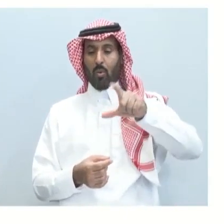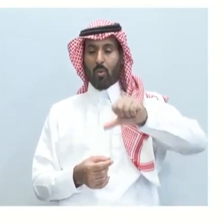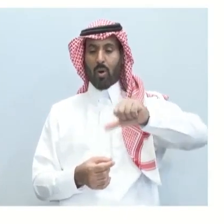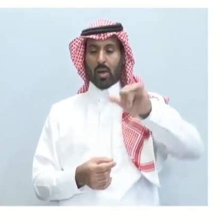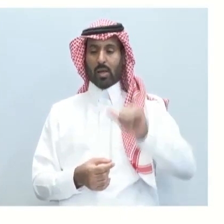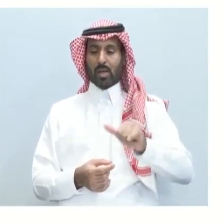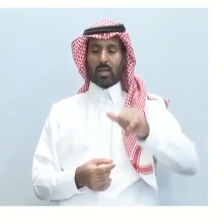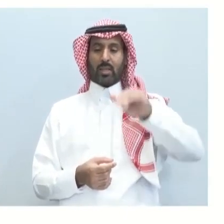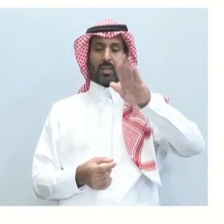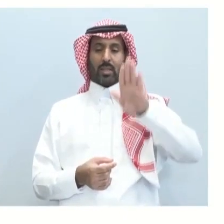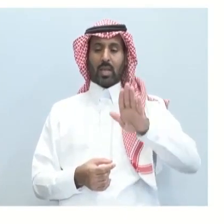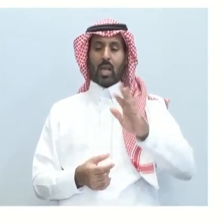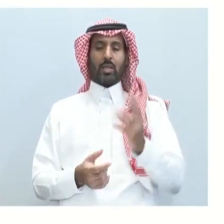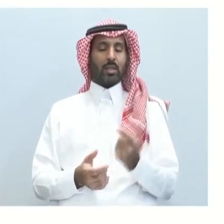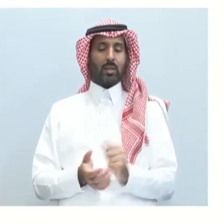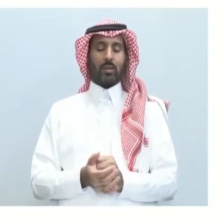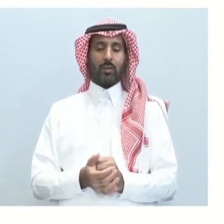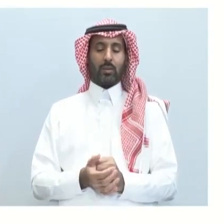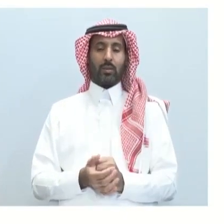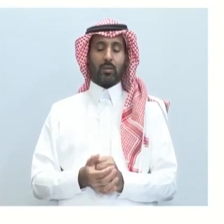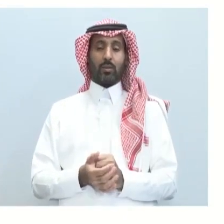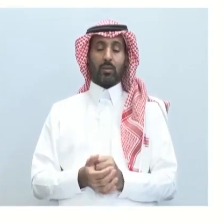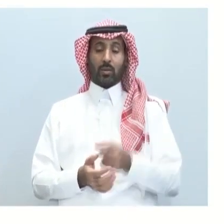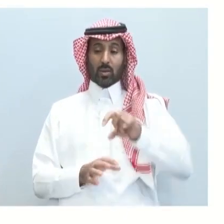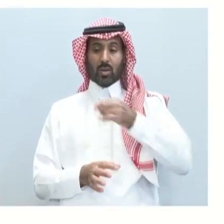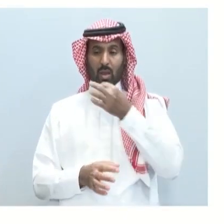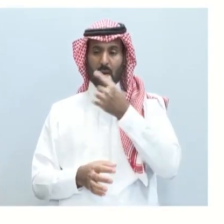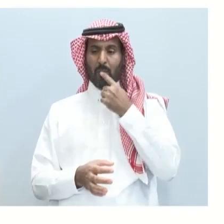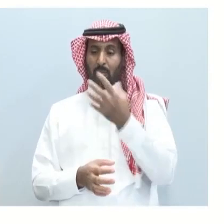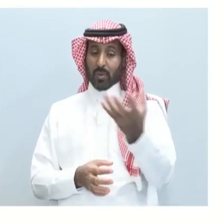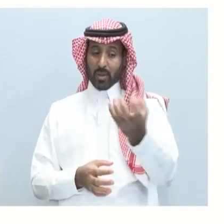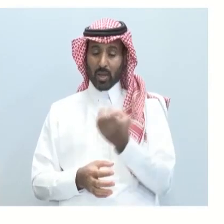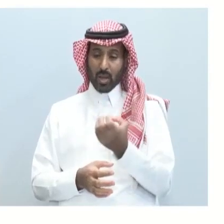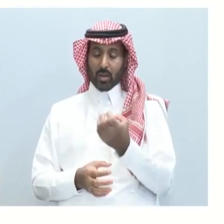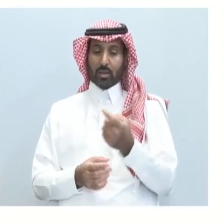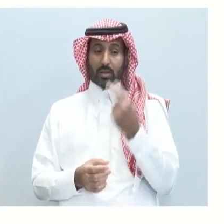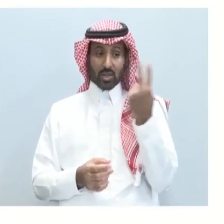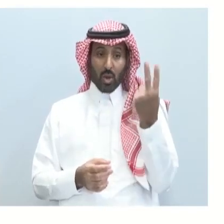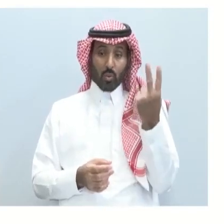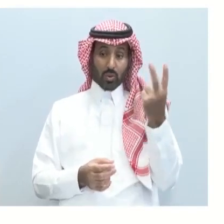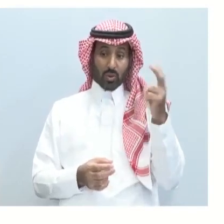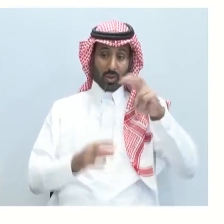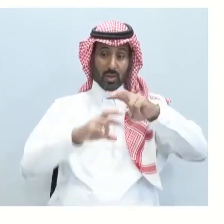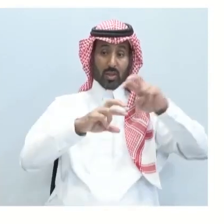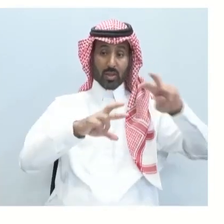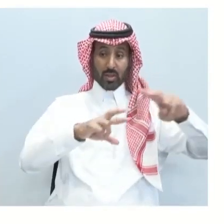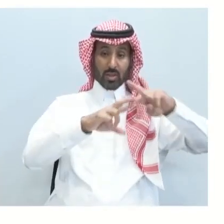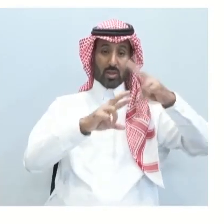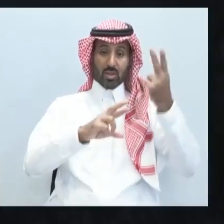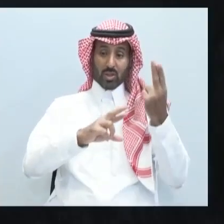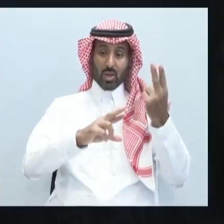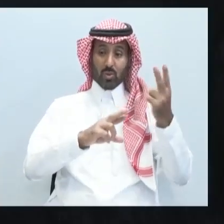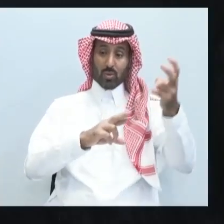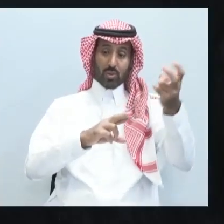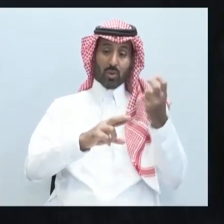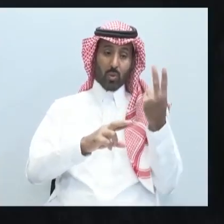برونيس نفس الفكره اللي ذكرناها بانه يعد حمض لوس مستقبلا لزوج لاحظ انه حمض لويس عباره عن ماده